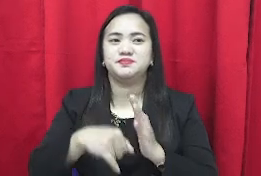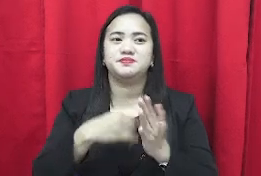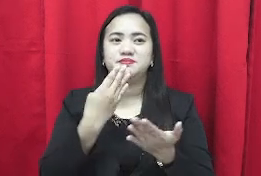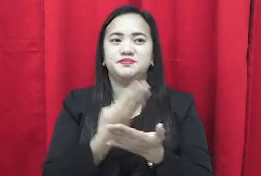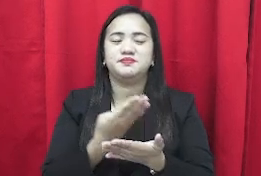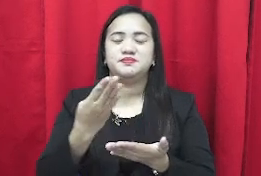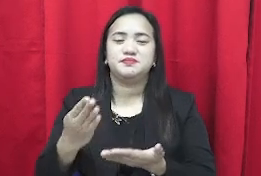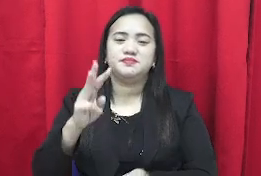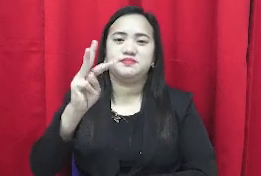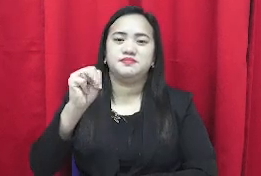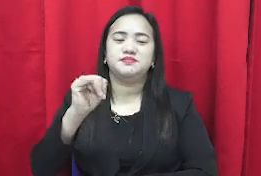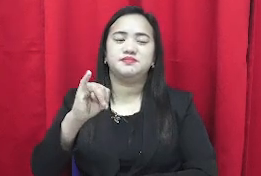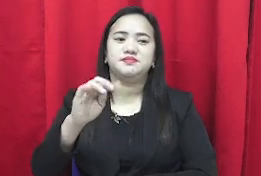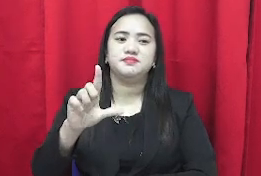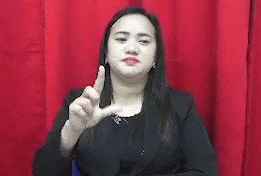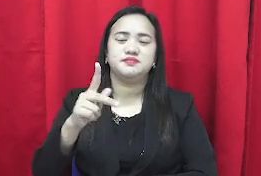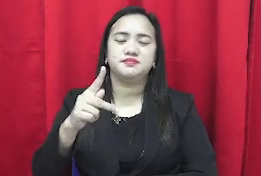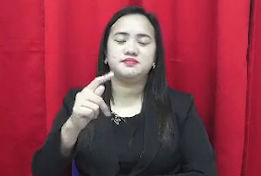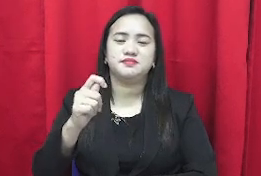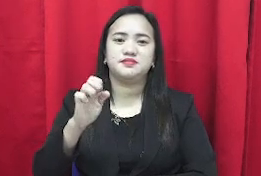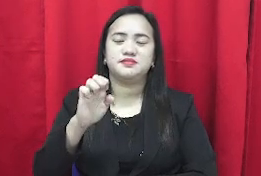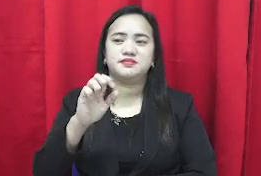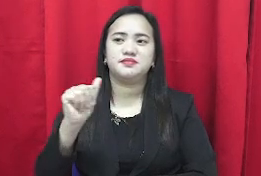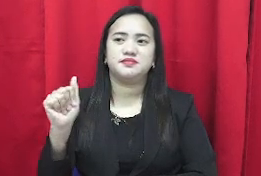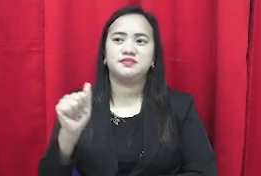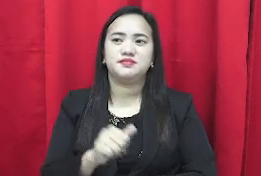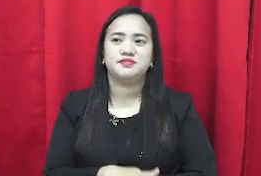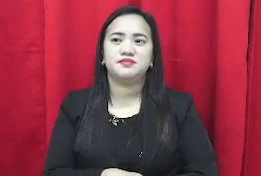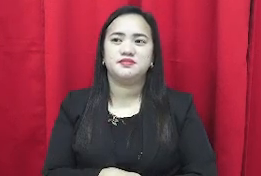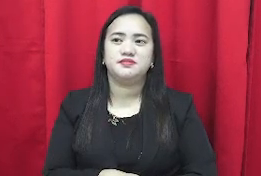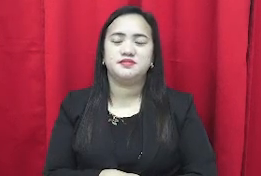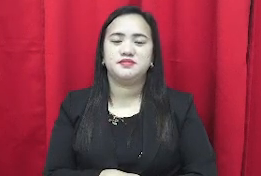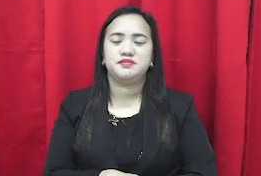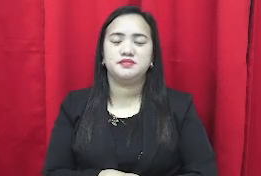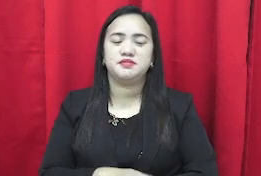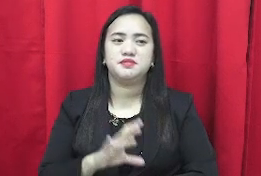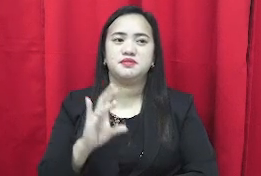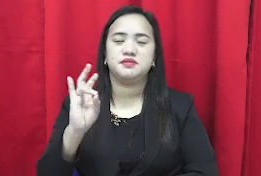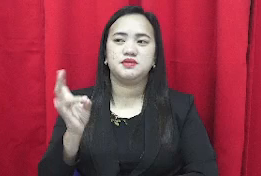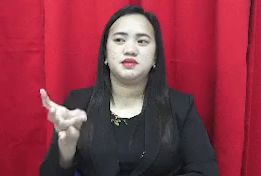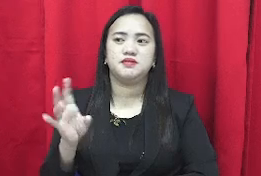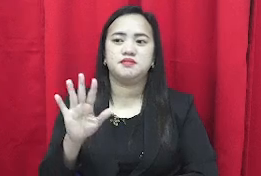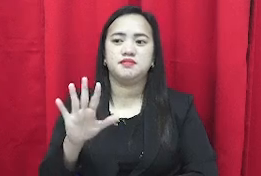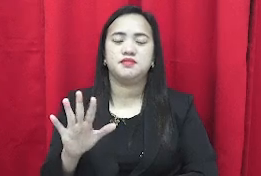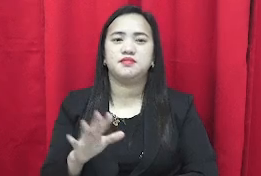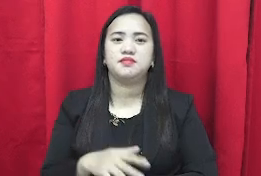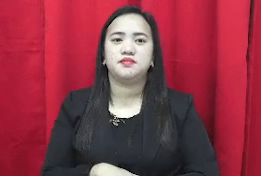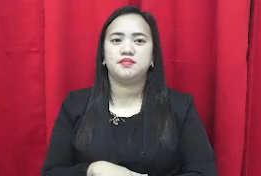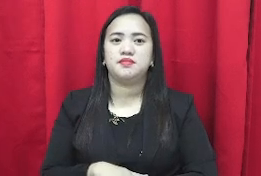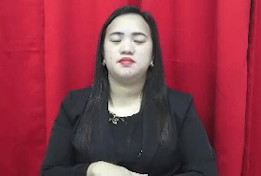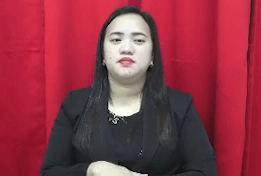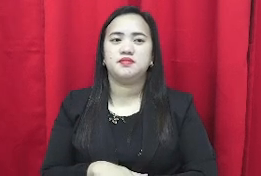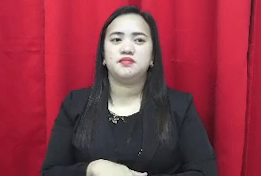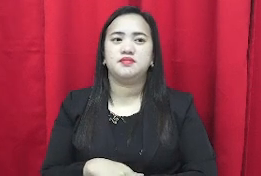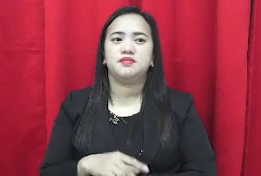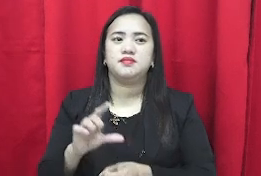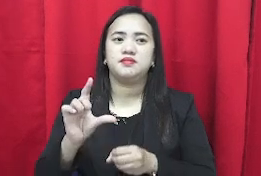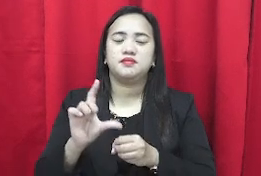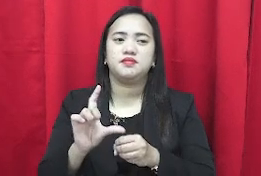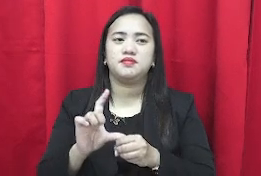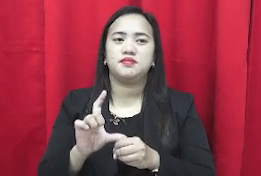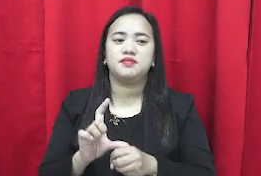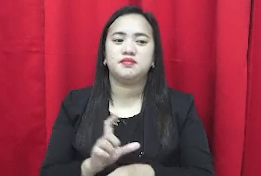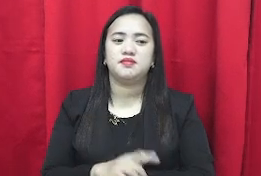Mil isang milty yan lang wala na 75 agad Oo 70 pinaka maliit pa y pinaka cheap pa